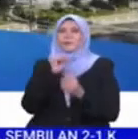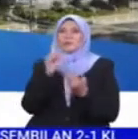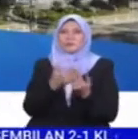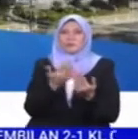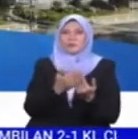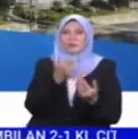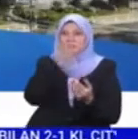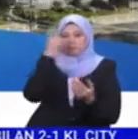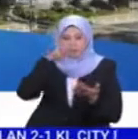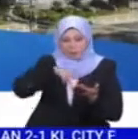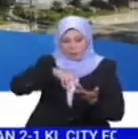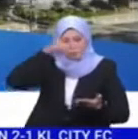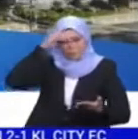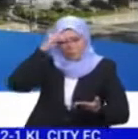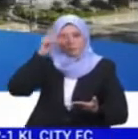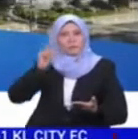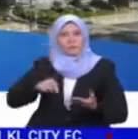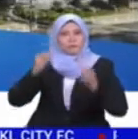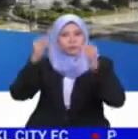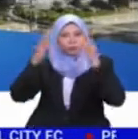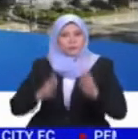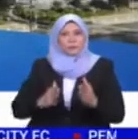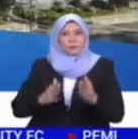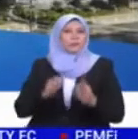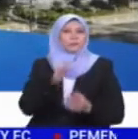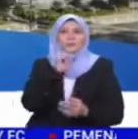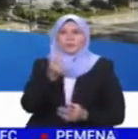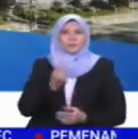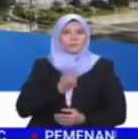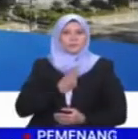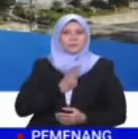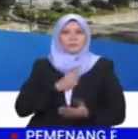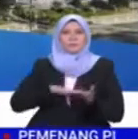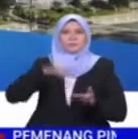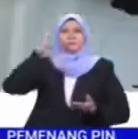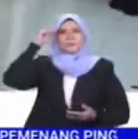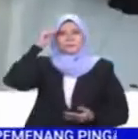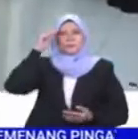kerana pembelajarannya haruslah berguru dan bukannya bersendirian.